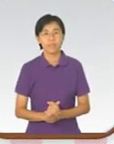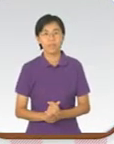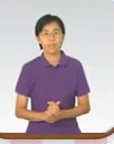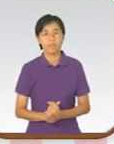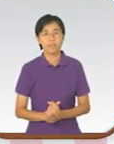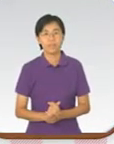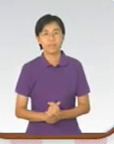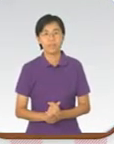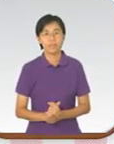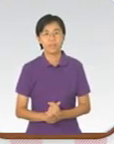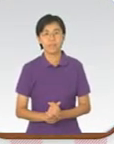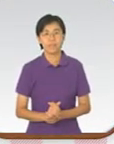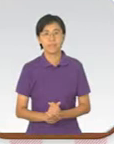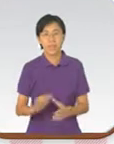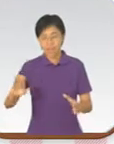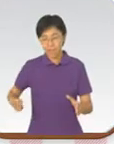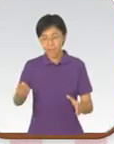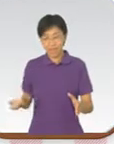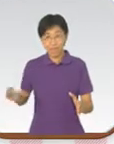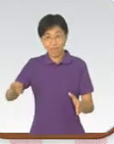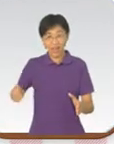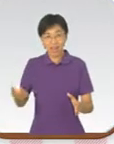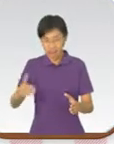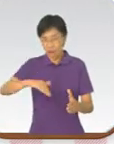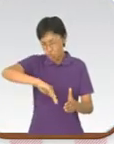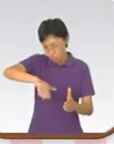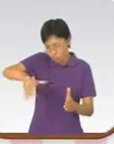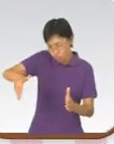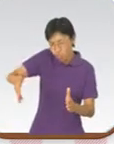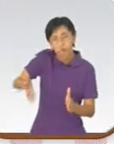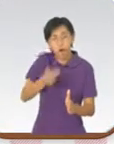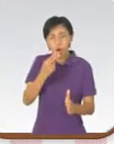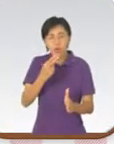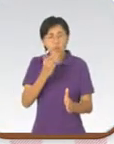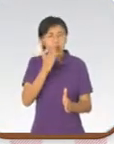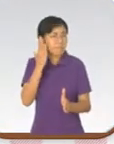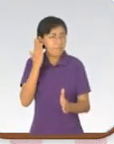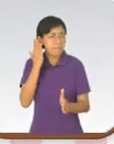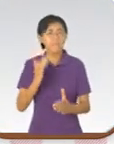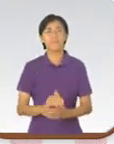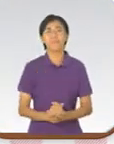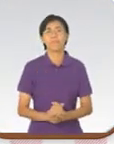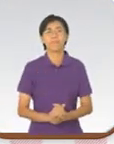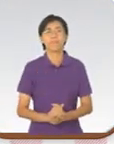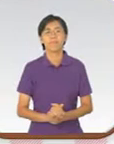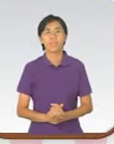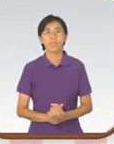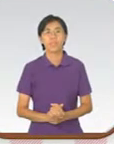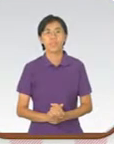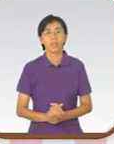แต่ผมว่าอันนี้รู้สึกว่าพอปาดแล้วมันจะดูเรียบกว่าบัตเตอร์ครีมนะครับ บัตเตอร์ครีมเนื้อจะข้นกว่า